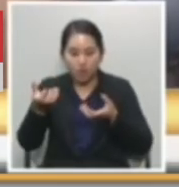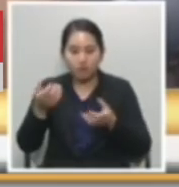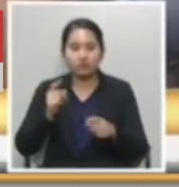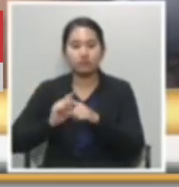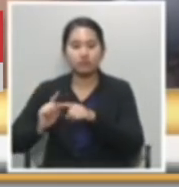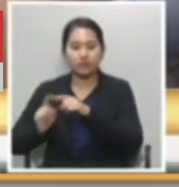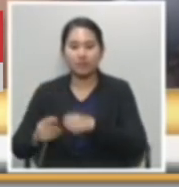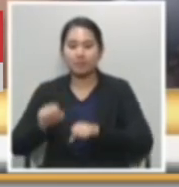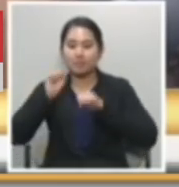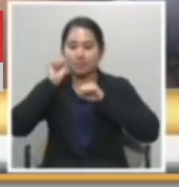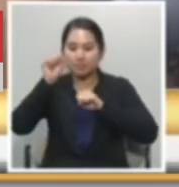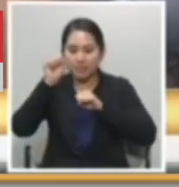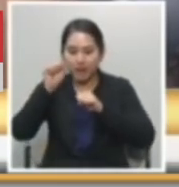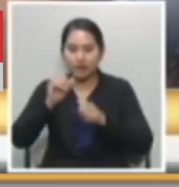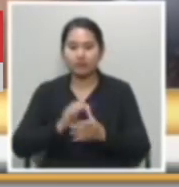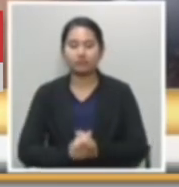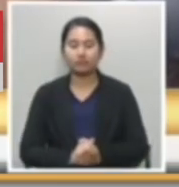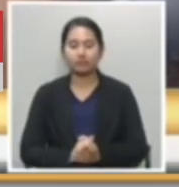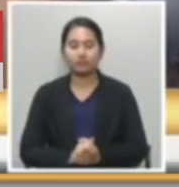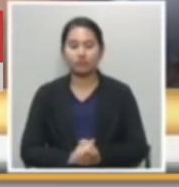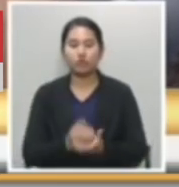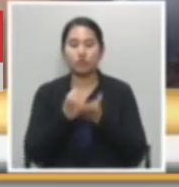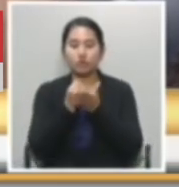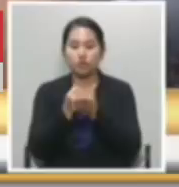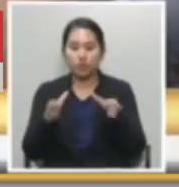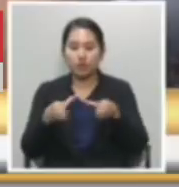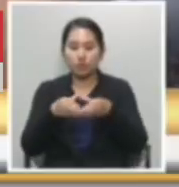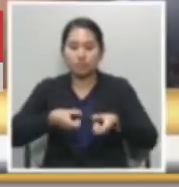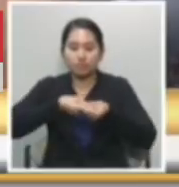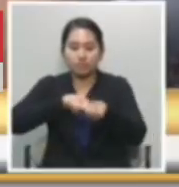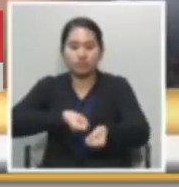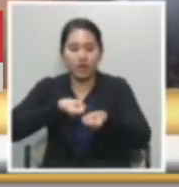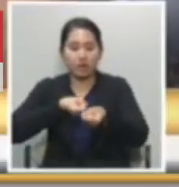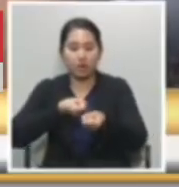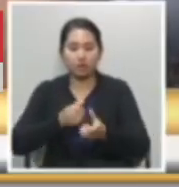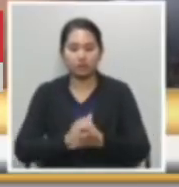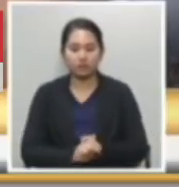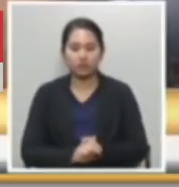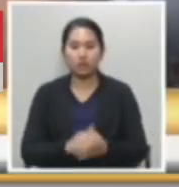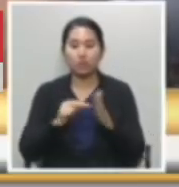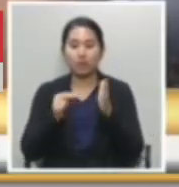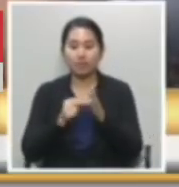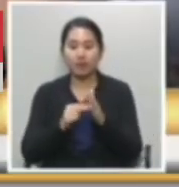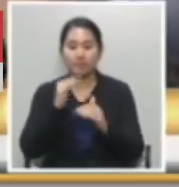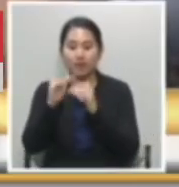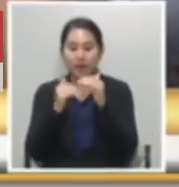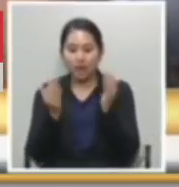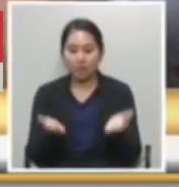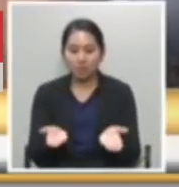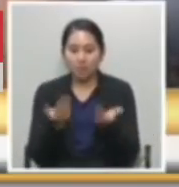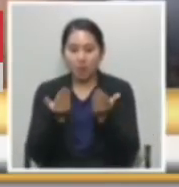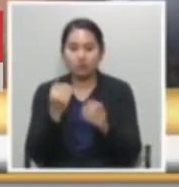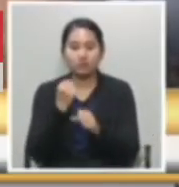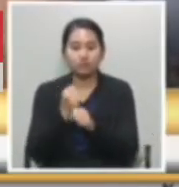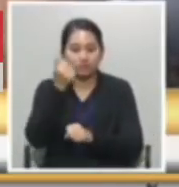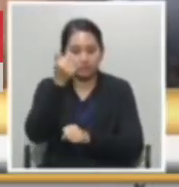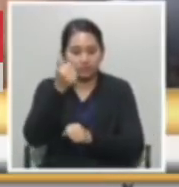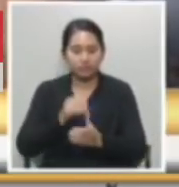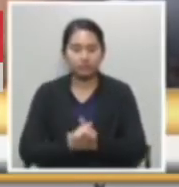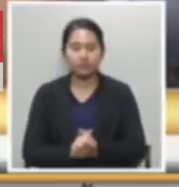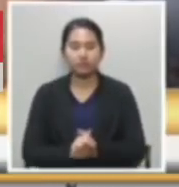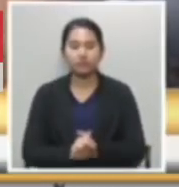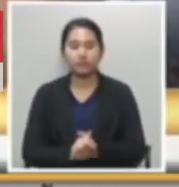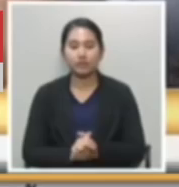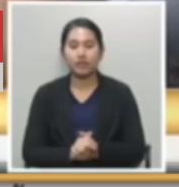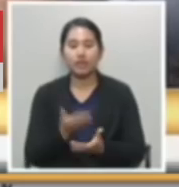น่จริงประกาศสิครับโทรช่วยเกษตรกรอย่ามาโกหกนี่คือการยกระดับได้สองนะต้องเติมเงินกองทุ